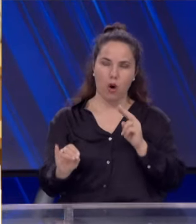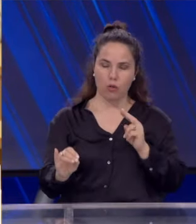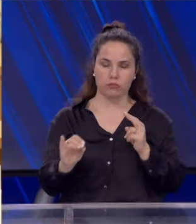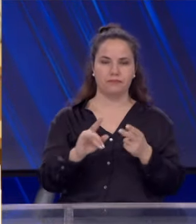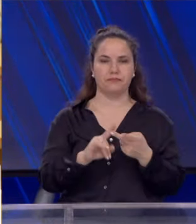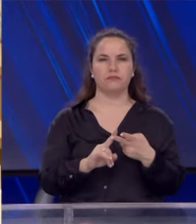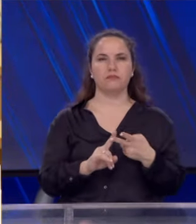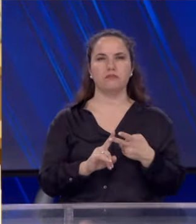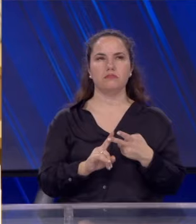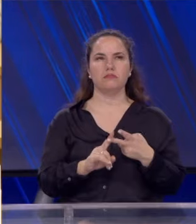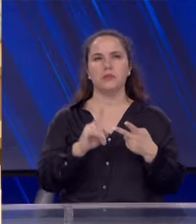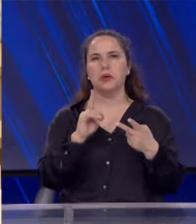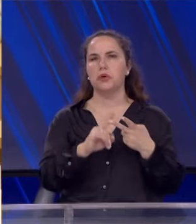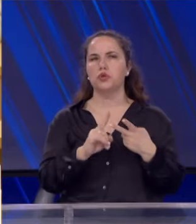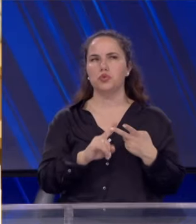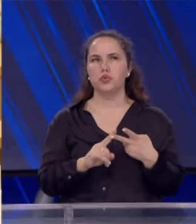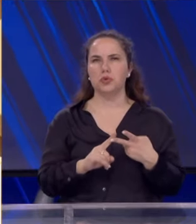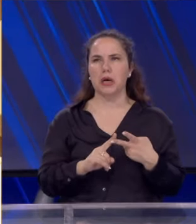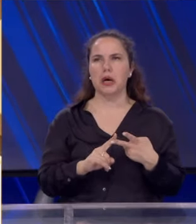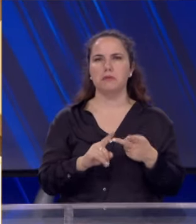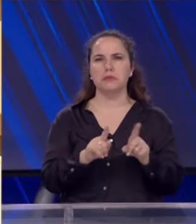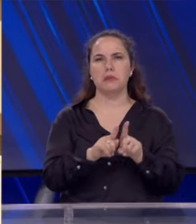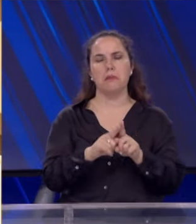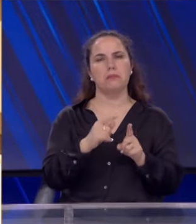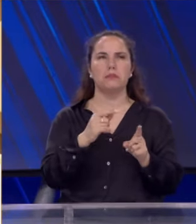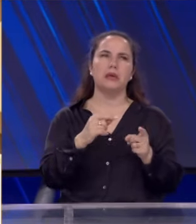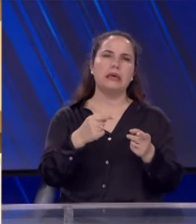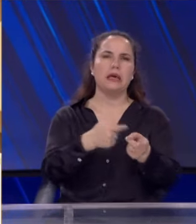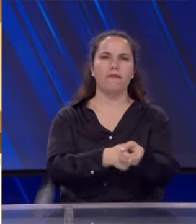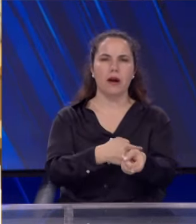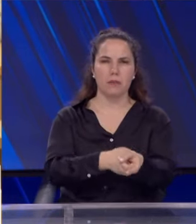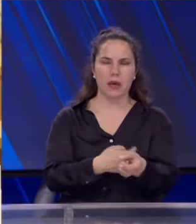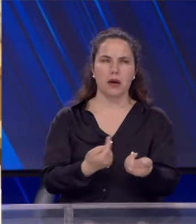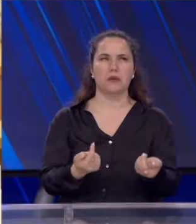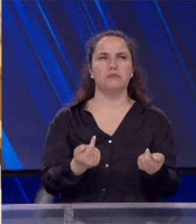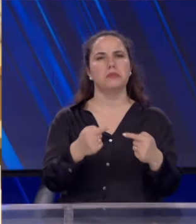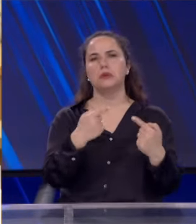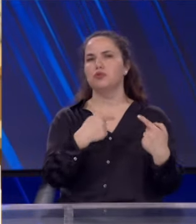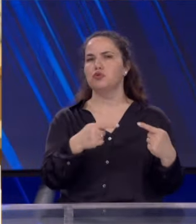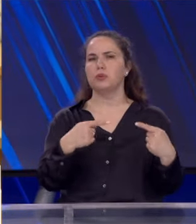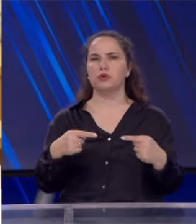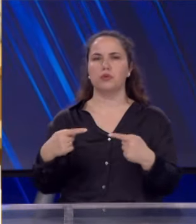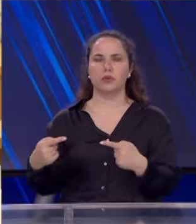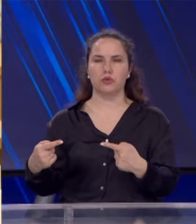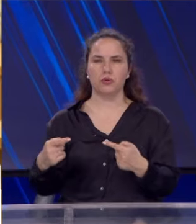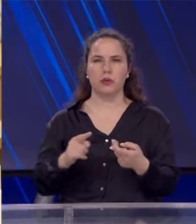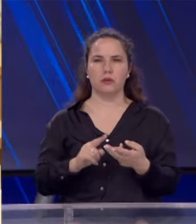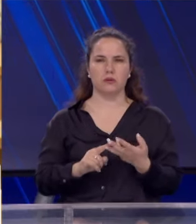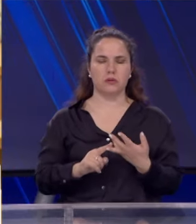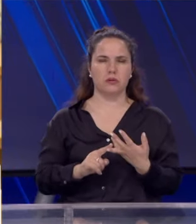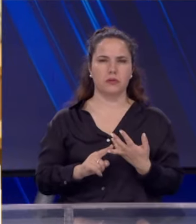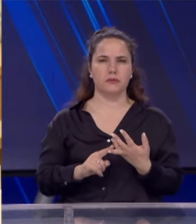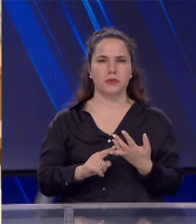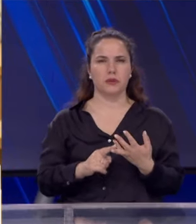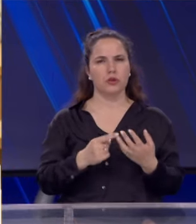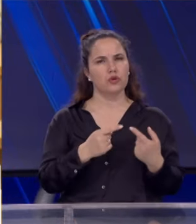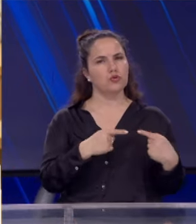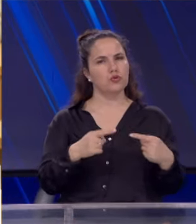mjekësin, janë tek profilet e mjekësisë. Ndërsa të tjerët tek profilet shkencore kemi parë një 12 aplikimeve në